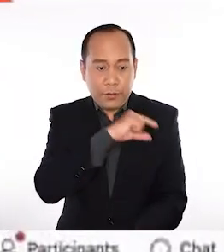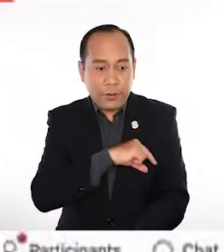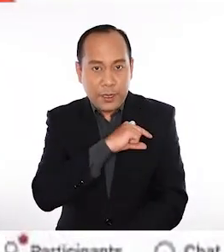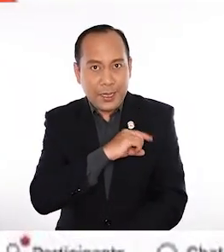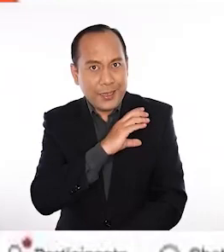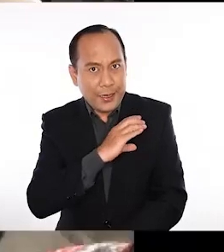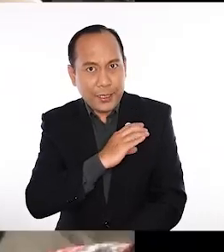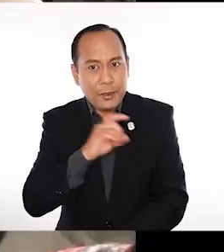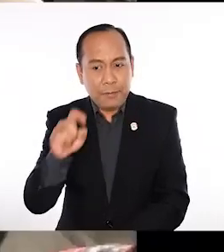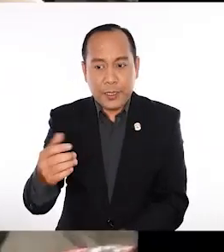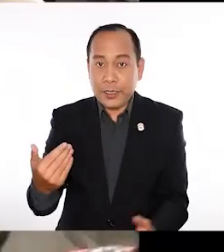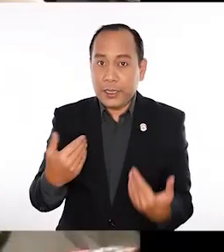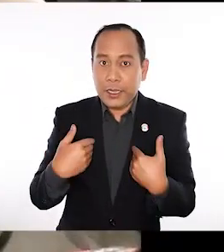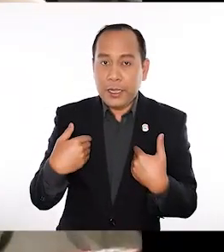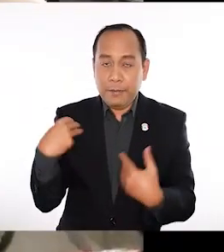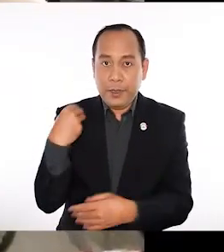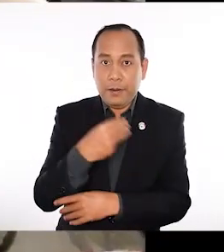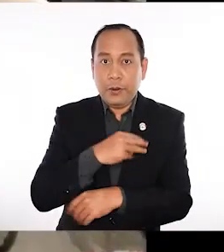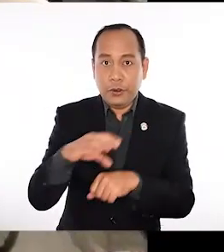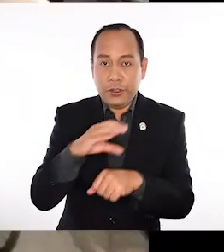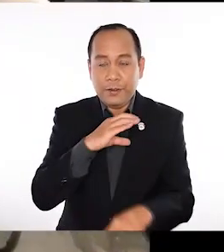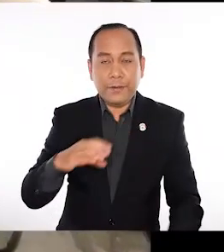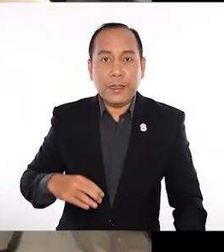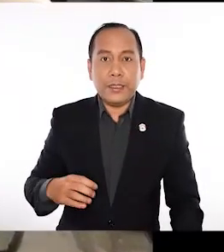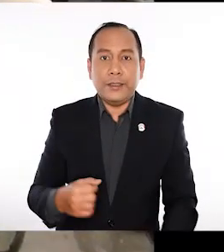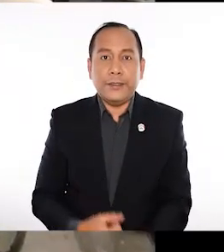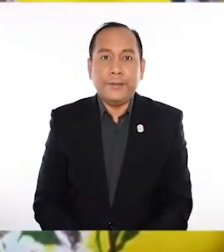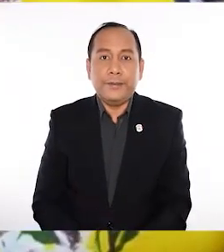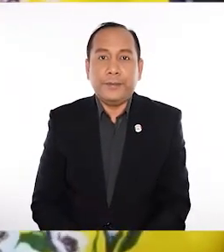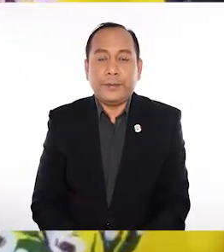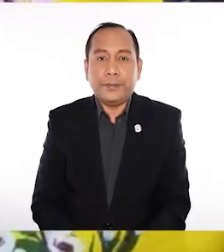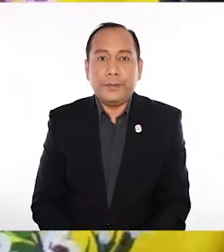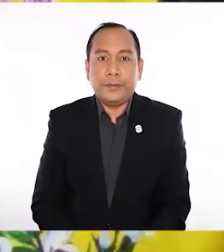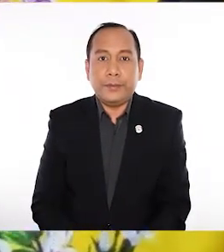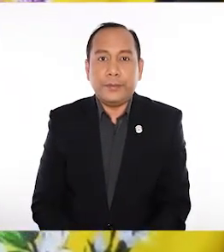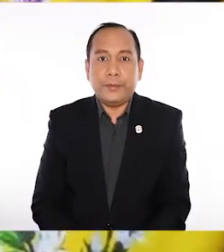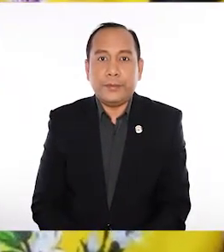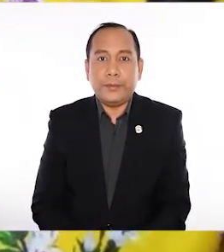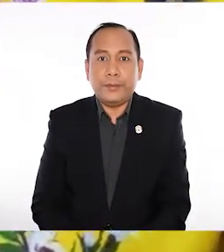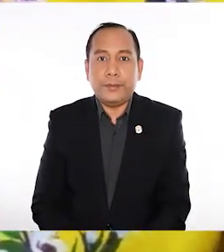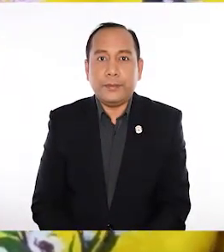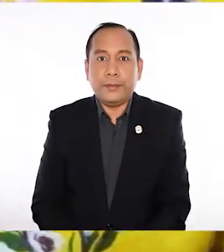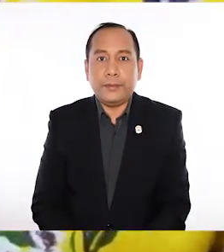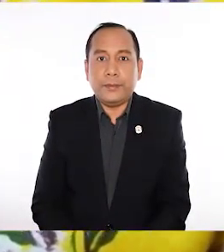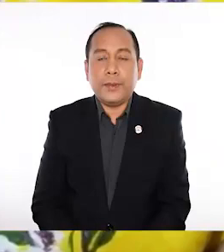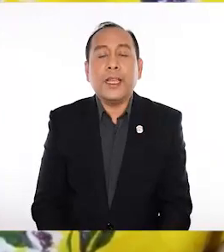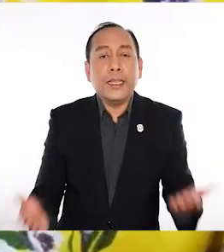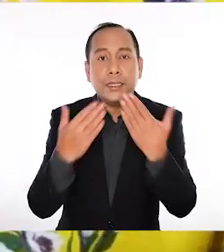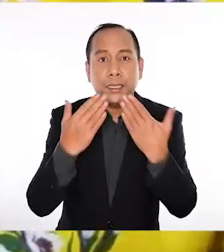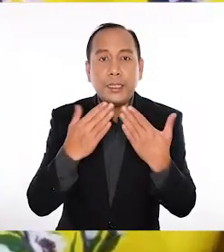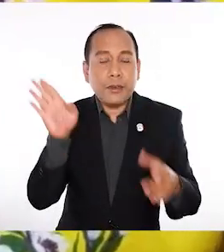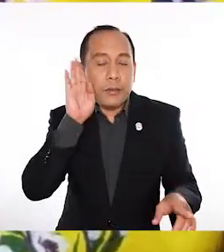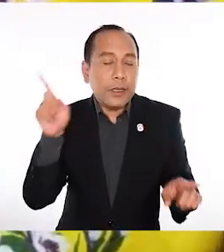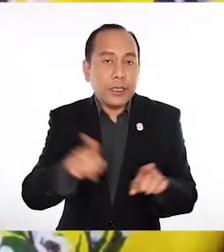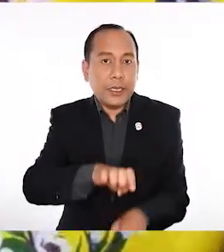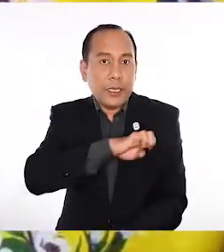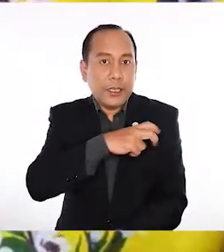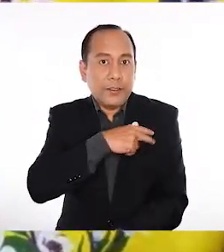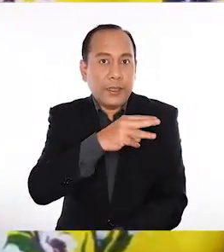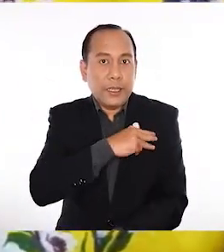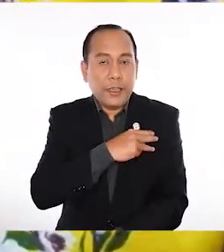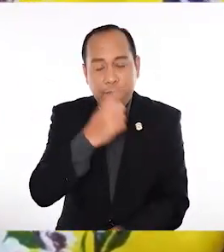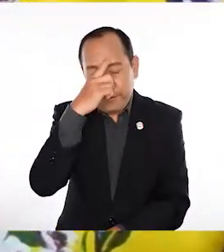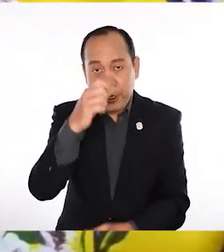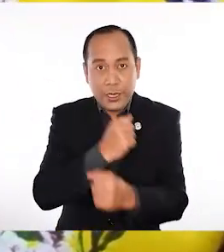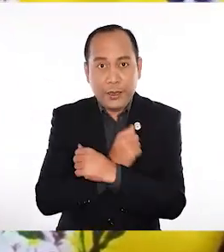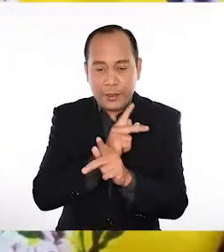should have as members of the Church of Christ. Thank you so much po, Brother Eduardo B. Manalo, for